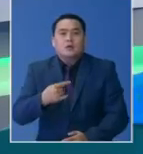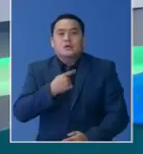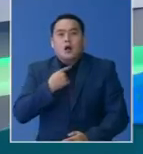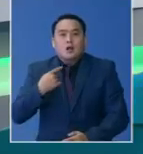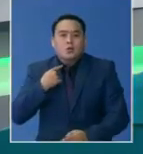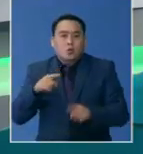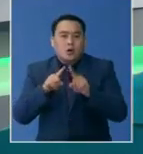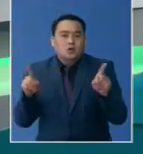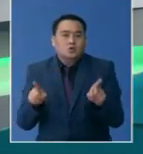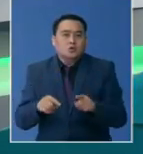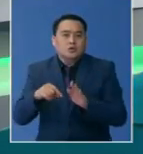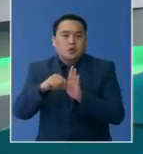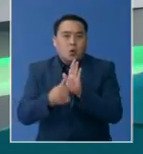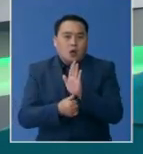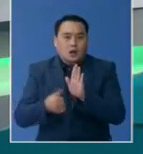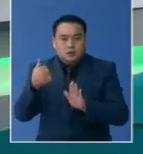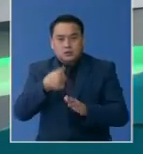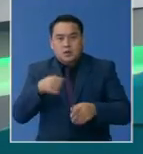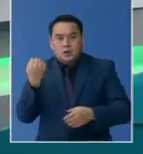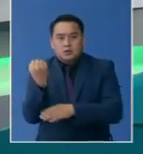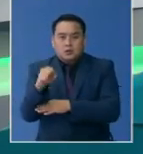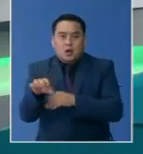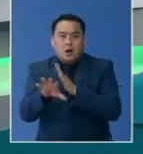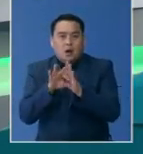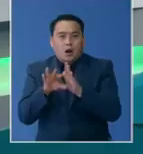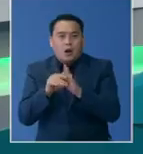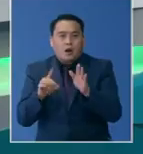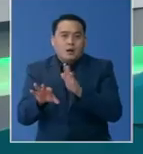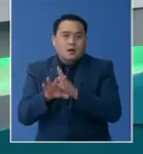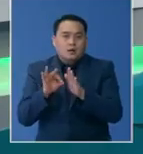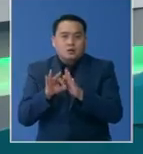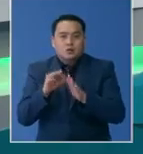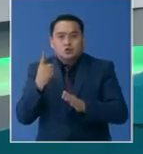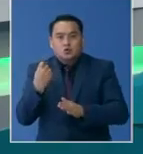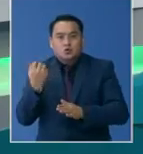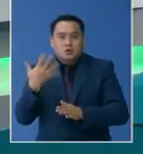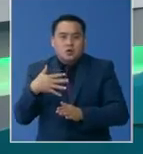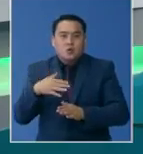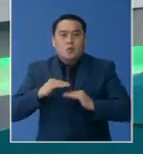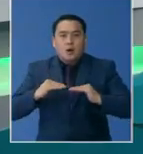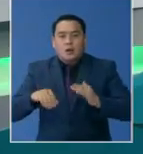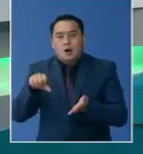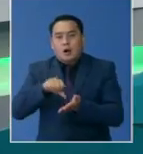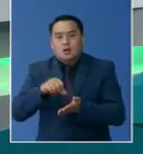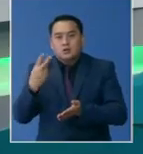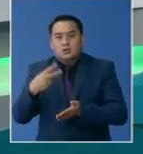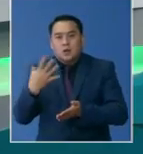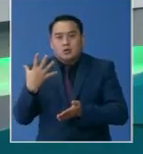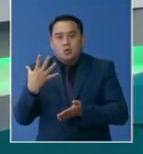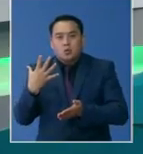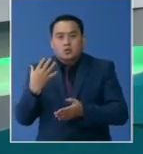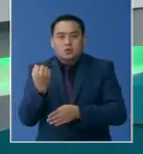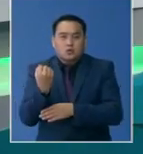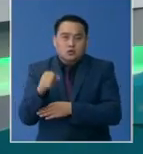жылдыздары 2016 облыстық байқауының жеңімпаздары анықталды. Алғашқы іріктеу кезеңіне 150 бала қатысып, тек 24 ақтық